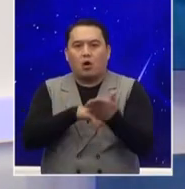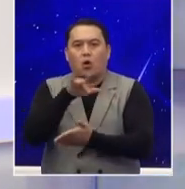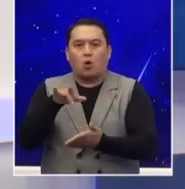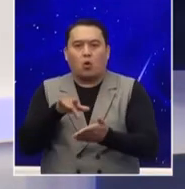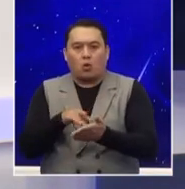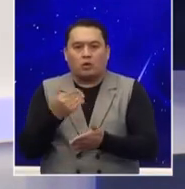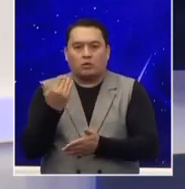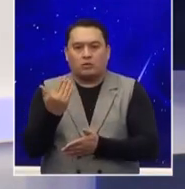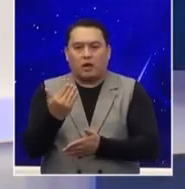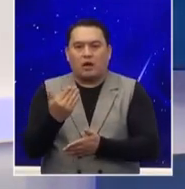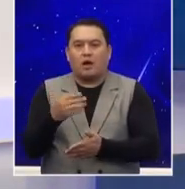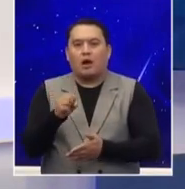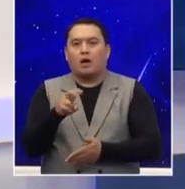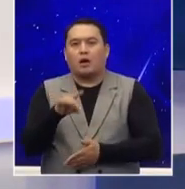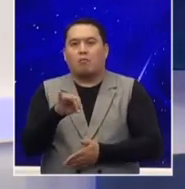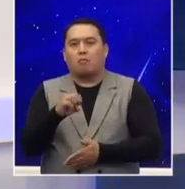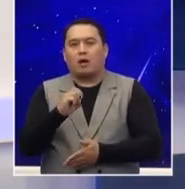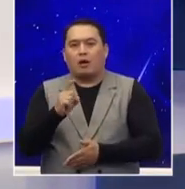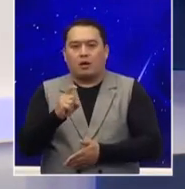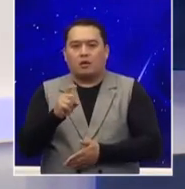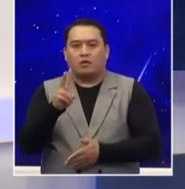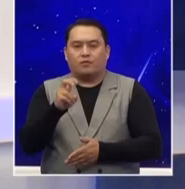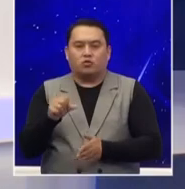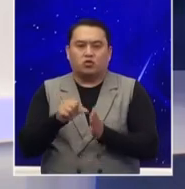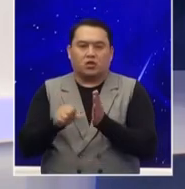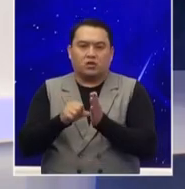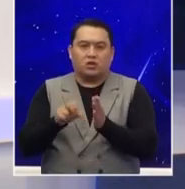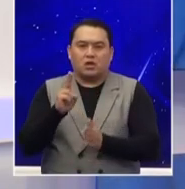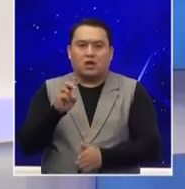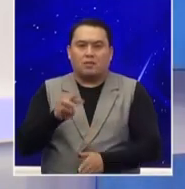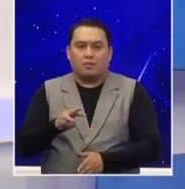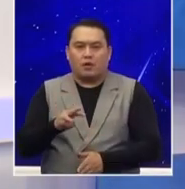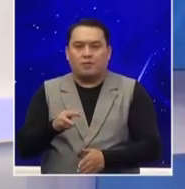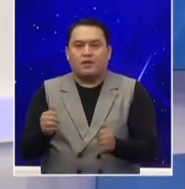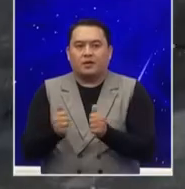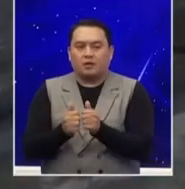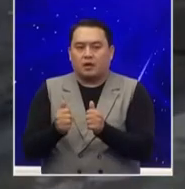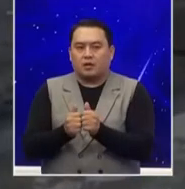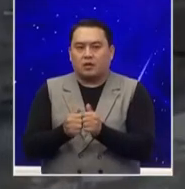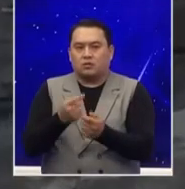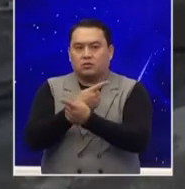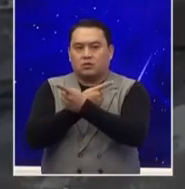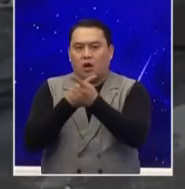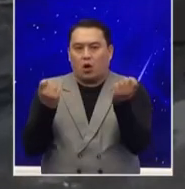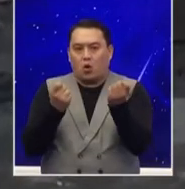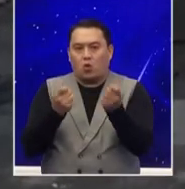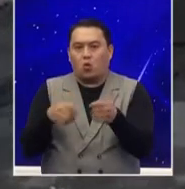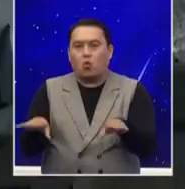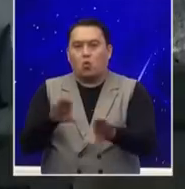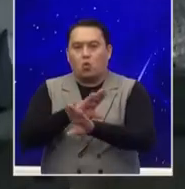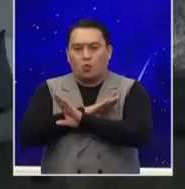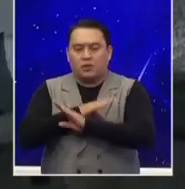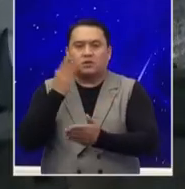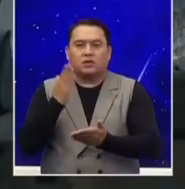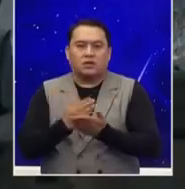расположенного на карабахское равнение в двухсот шестидесяти километрах от баку сообщается ум об убитых среди